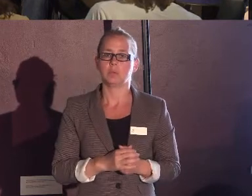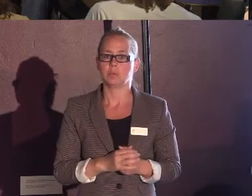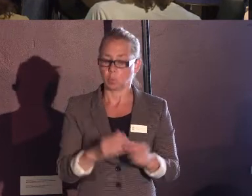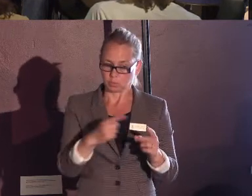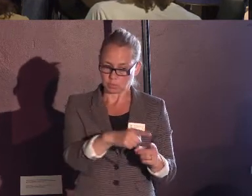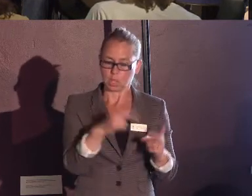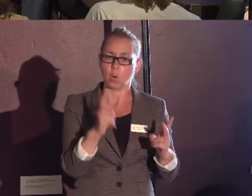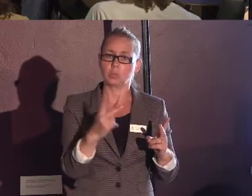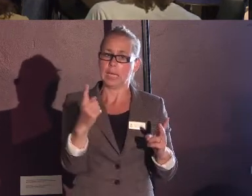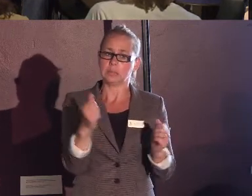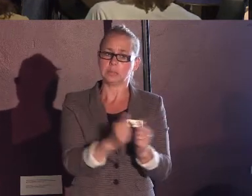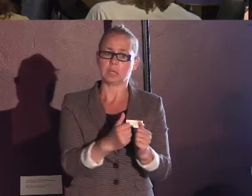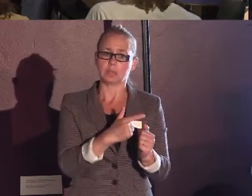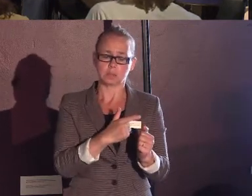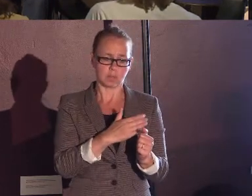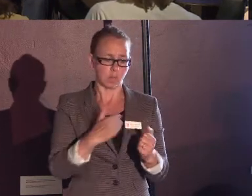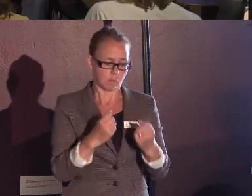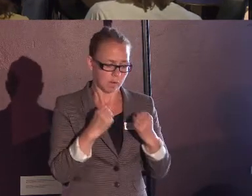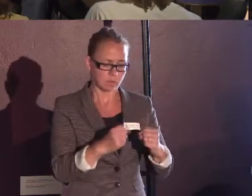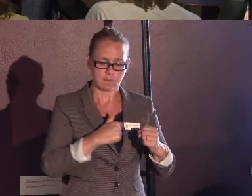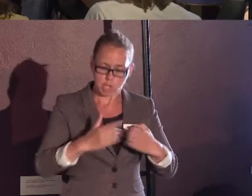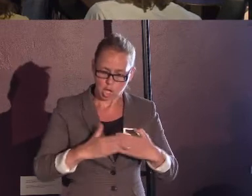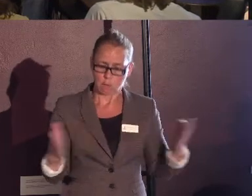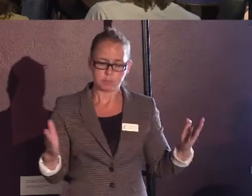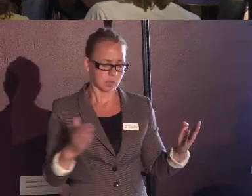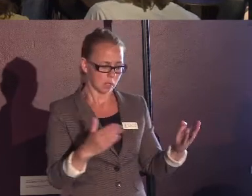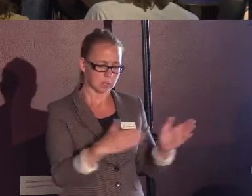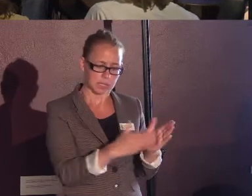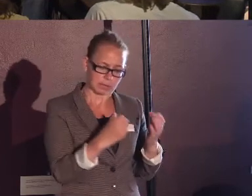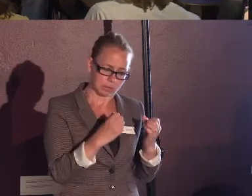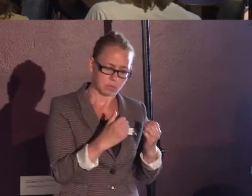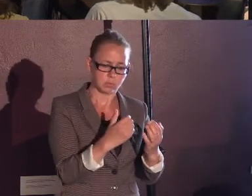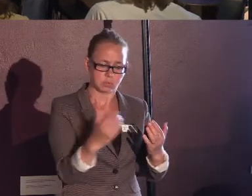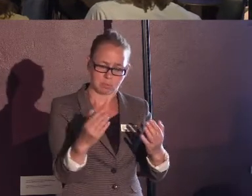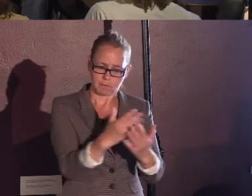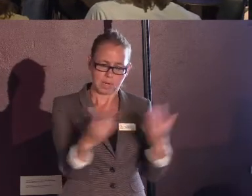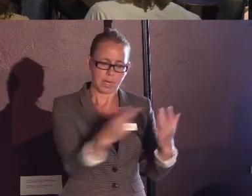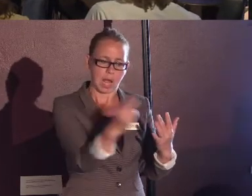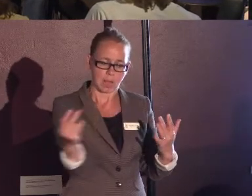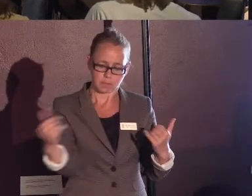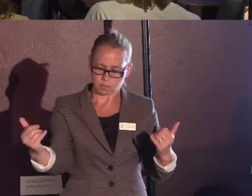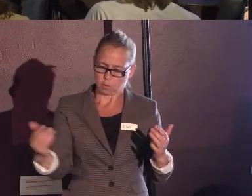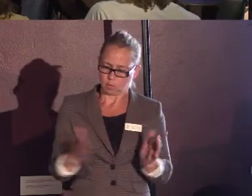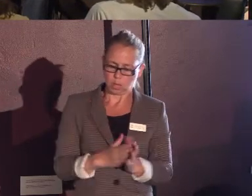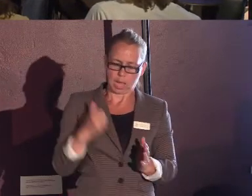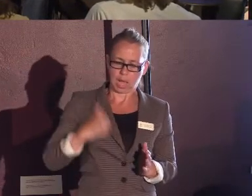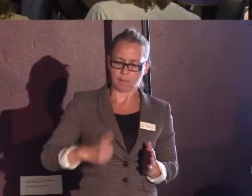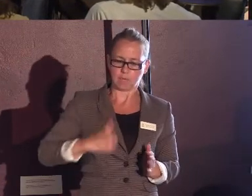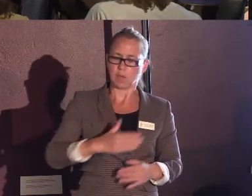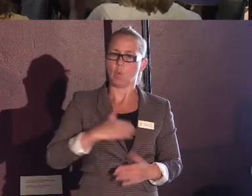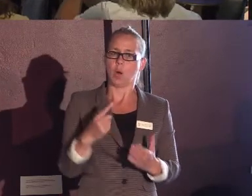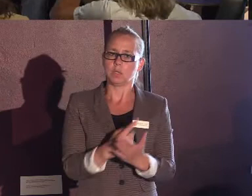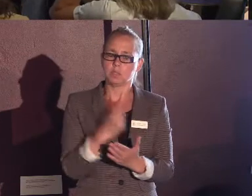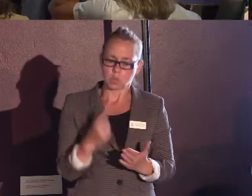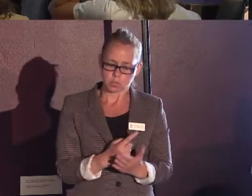Och det är också ett sätt att i verksamhet öppna dörrarna till verksamheten så att säga, släppa in fler personer att ta del, att använda de